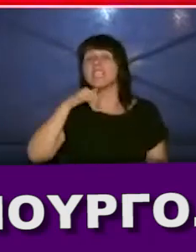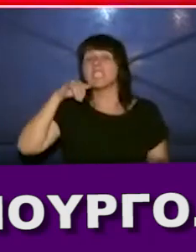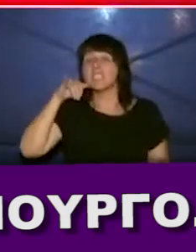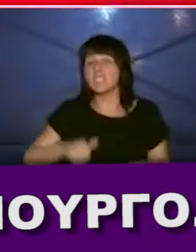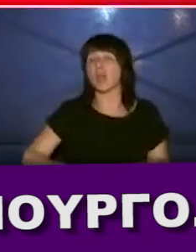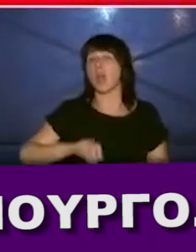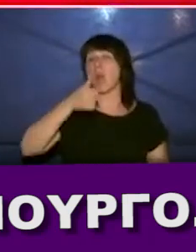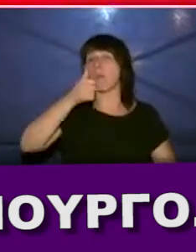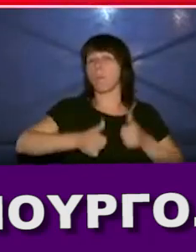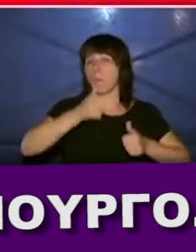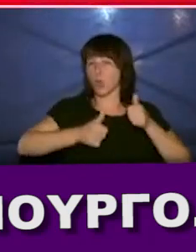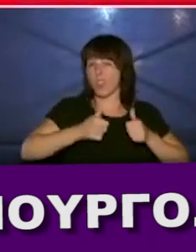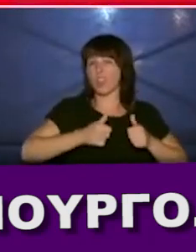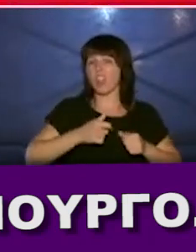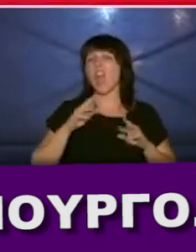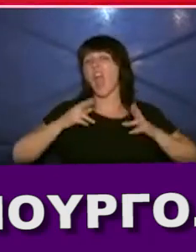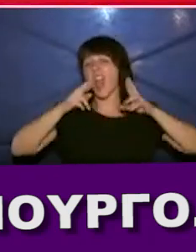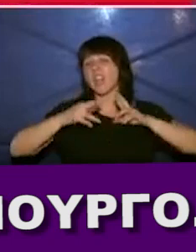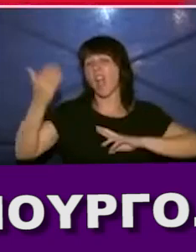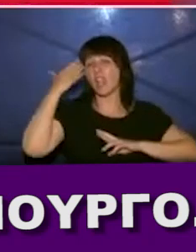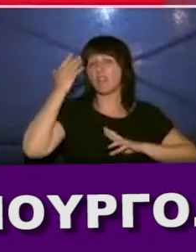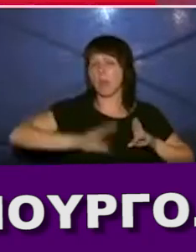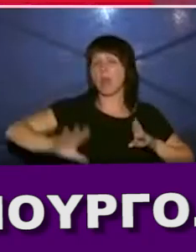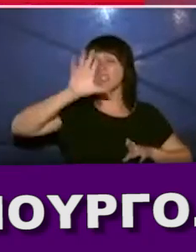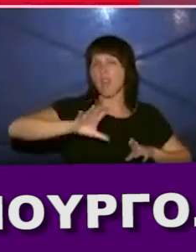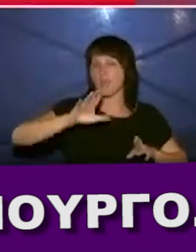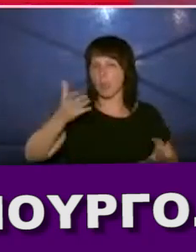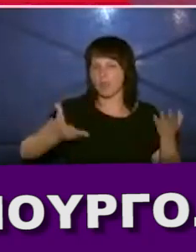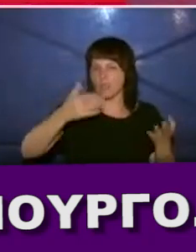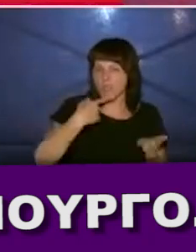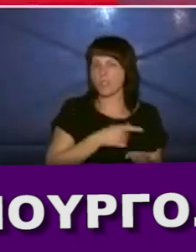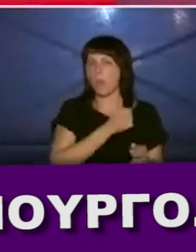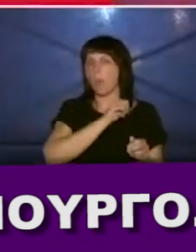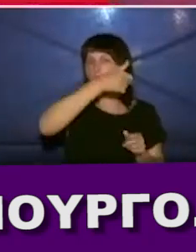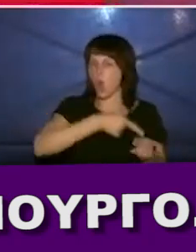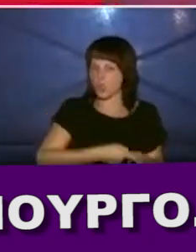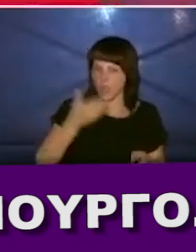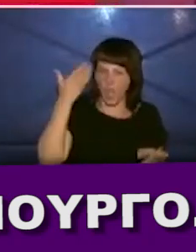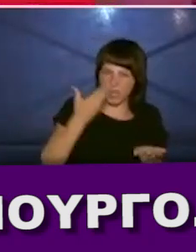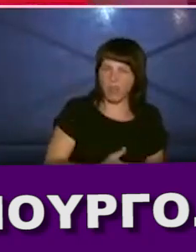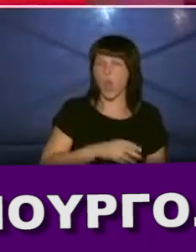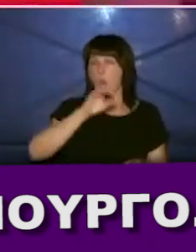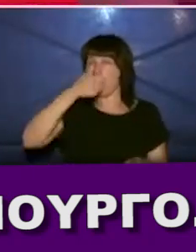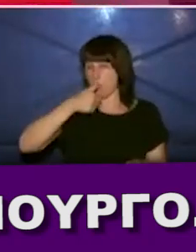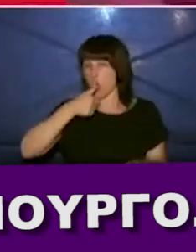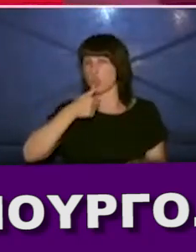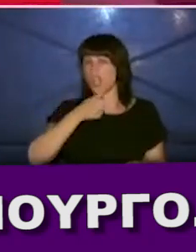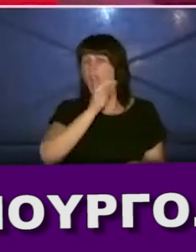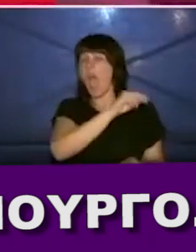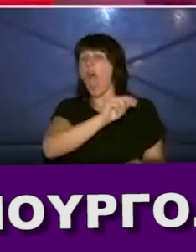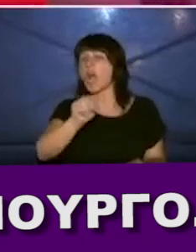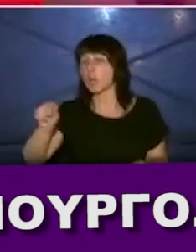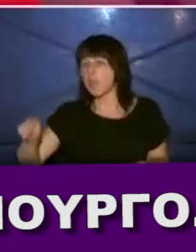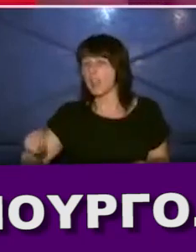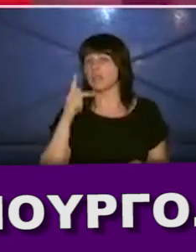στην ενεργειακή ακρίβεια σε ολόκληρη την Ευρώπη. Σταθερά πρώτη στην εσχροκέρδεια σε βάρος